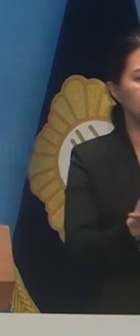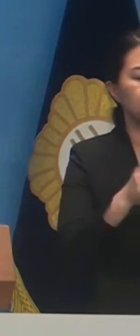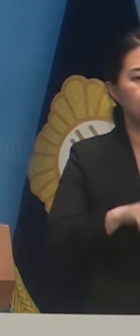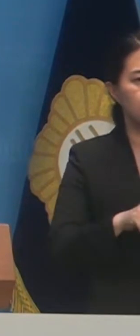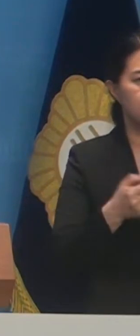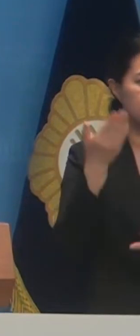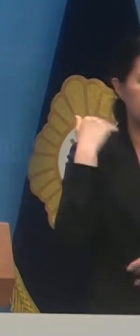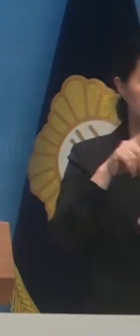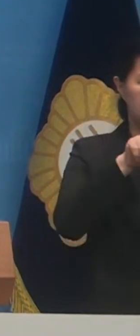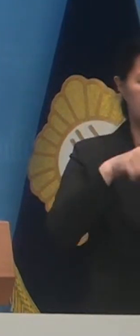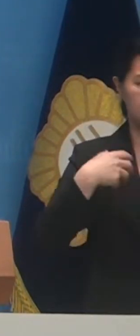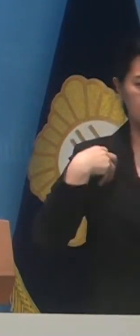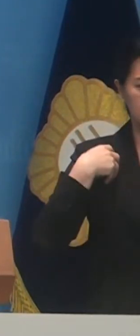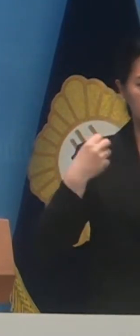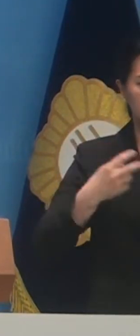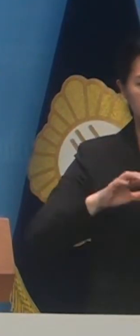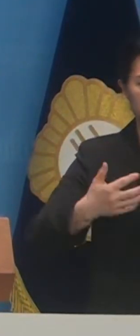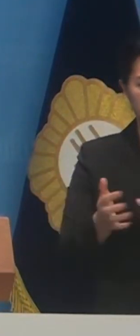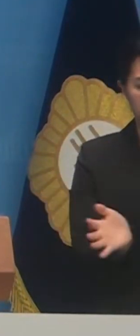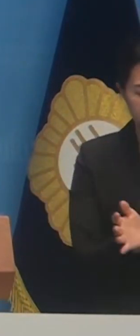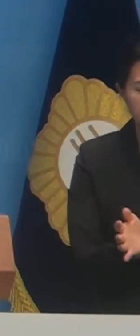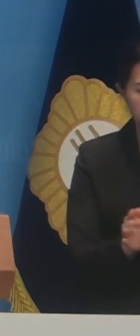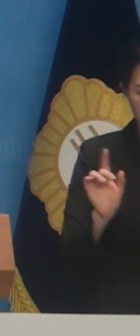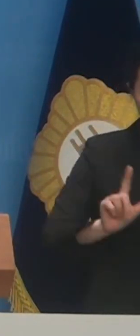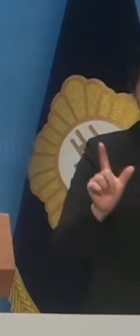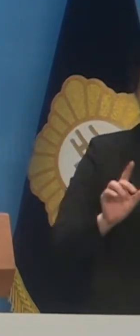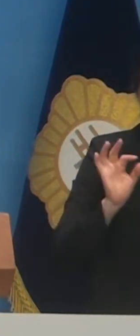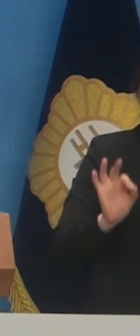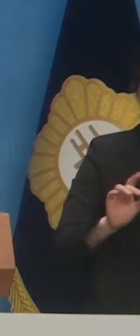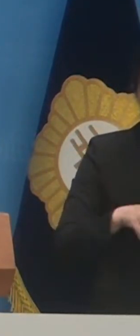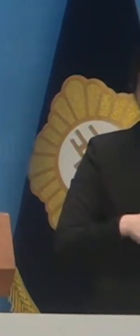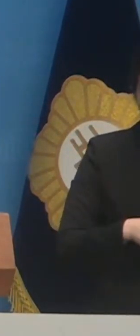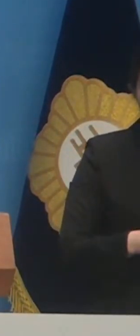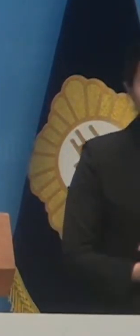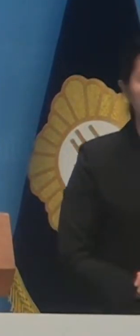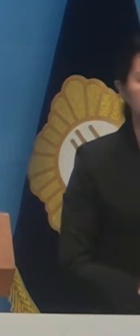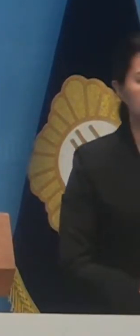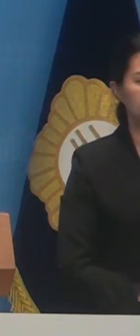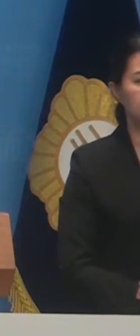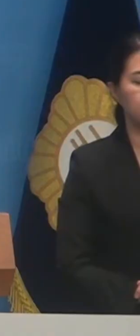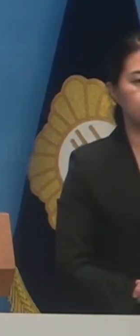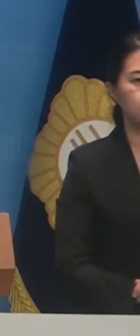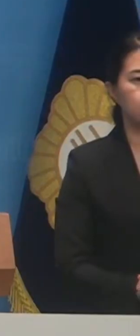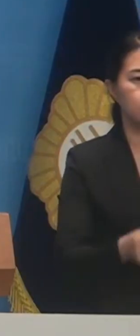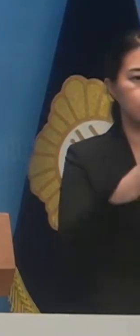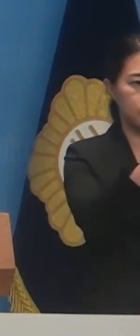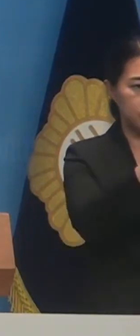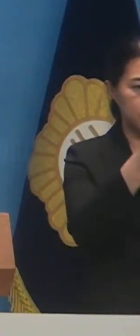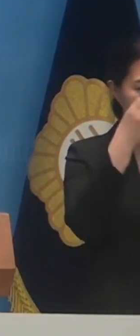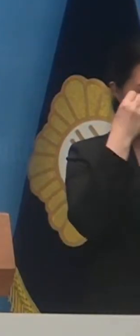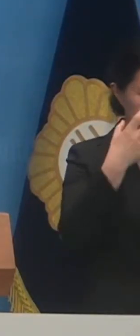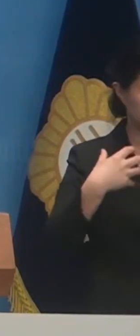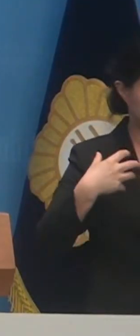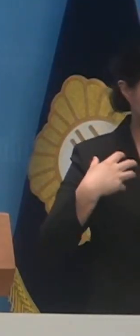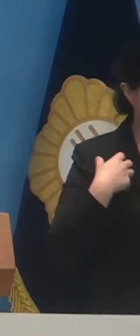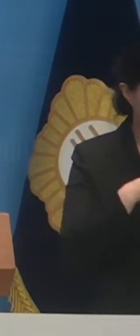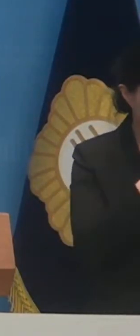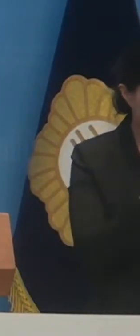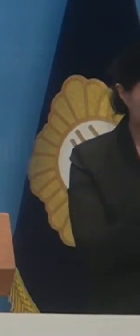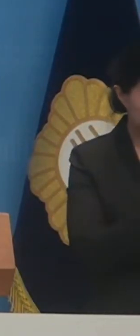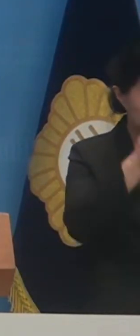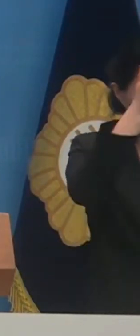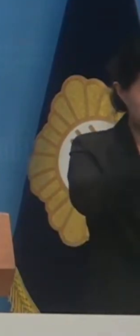전임 윤석열 정부와 집권당의 태도에 비추어 6월 4일은 반드시 새로운 정부가